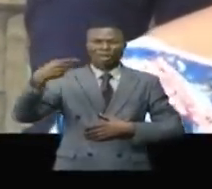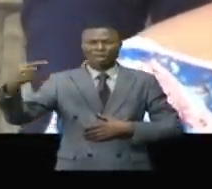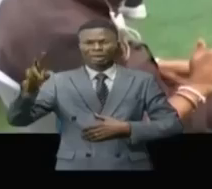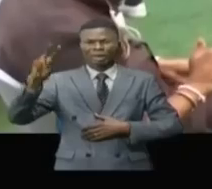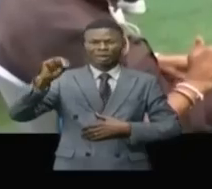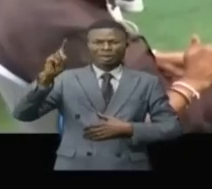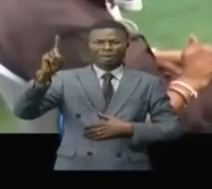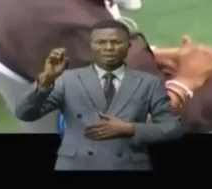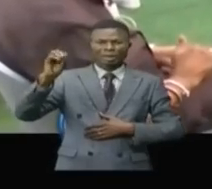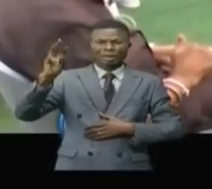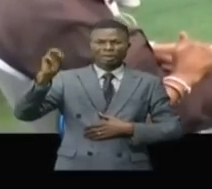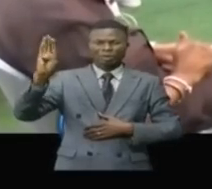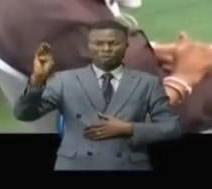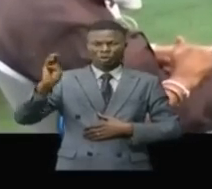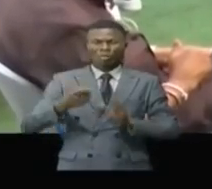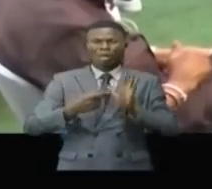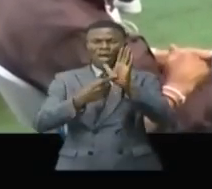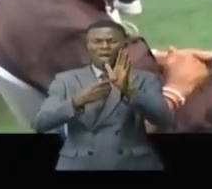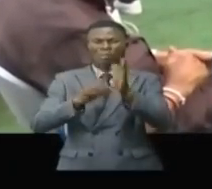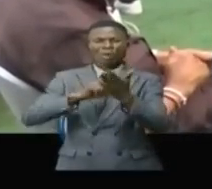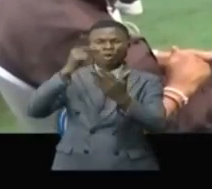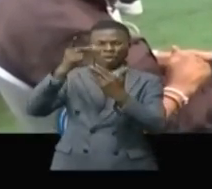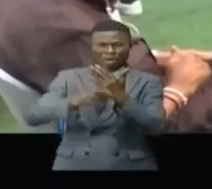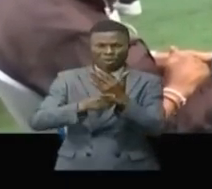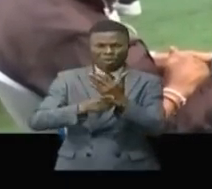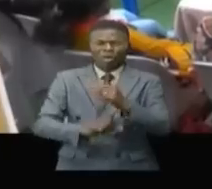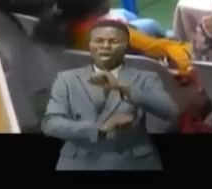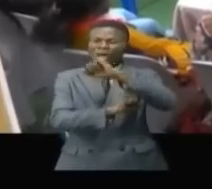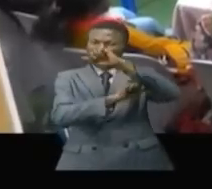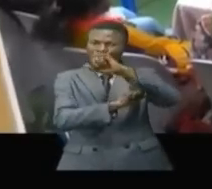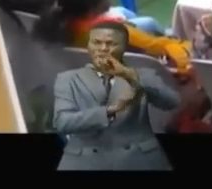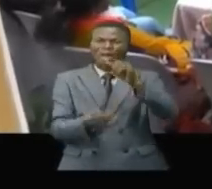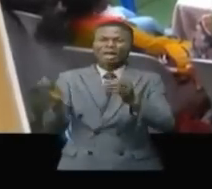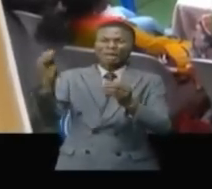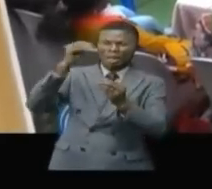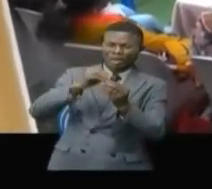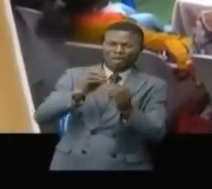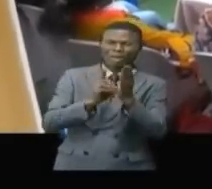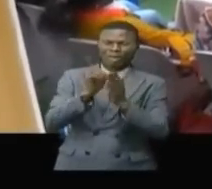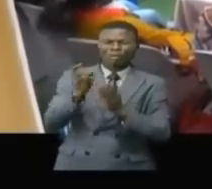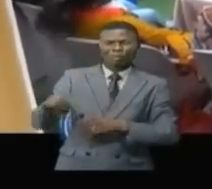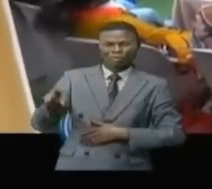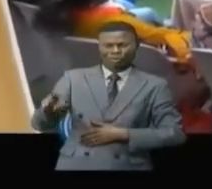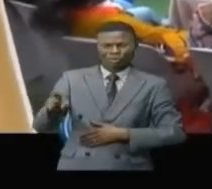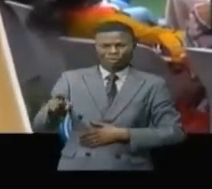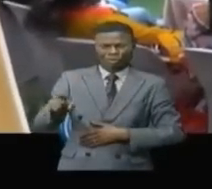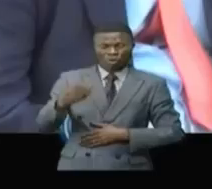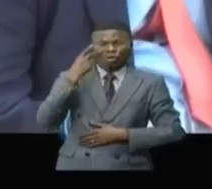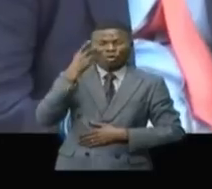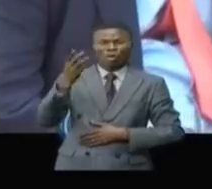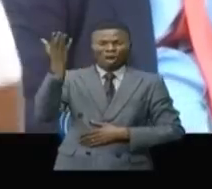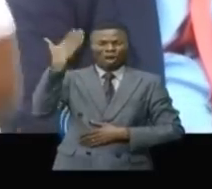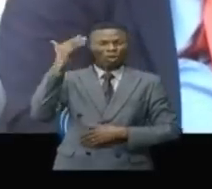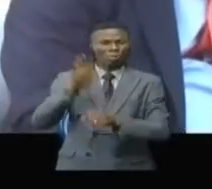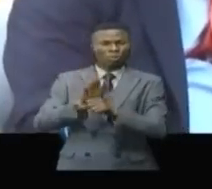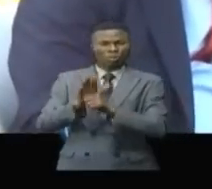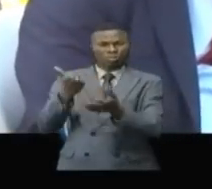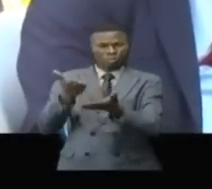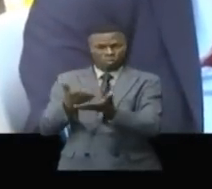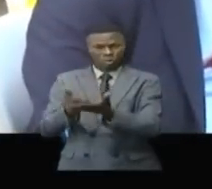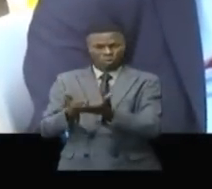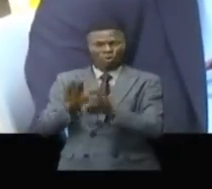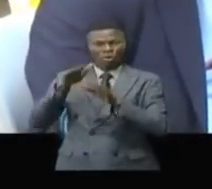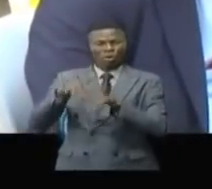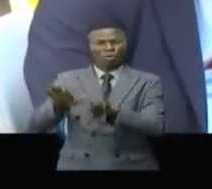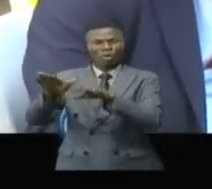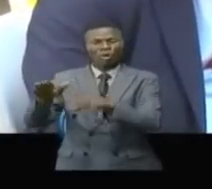femmes dévoilé son programme qui consiste à apporter un plus dans le développement de cette province où l'on trouve de l'eau en abondance dans ses rivières,